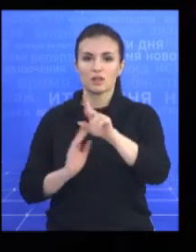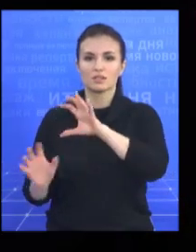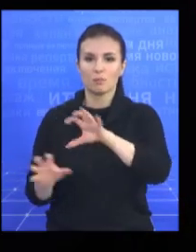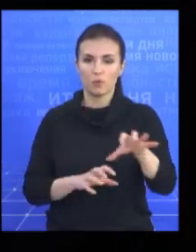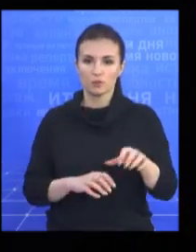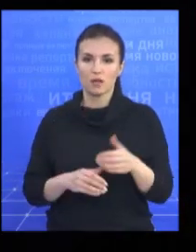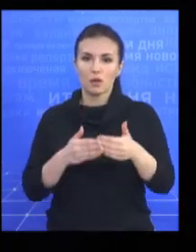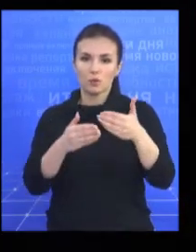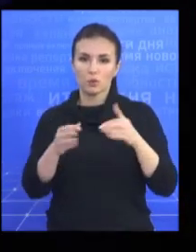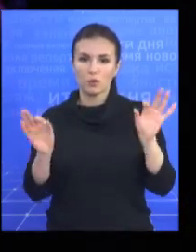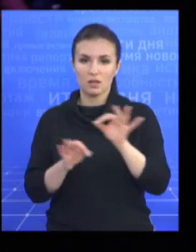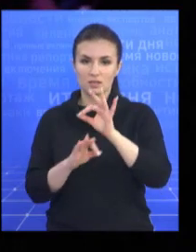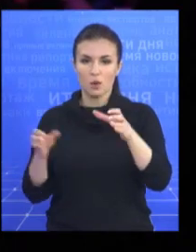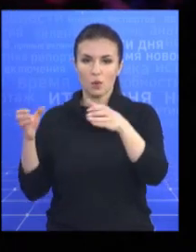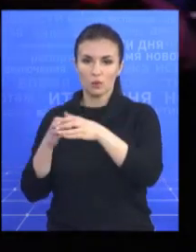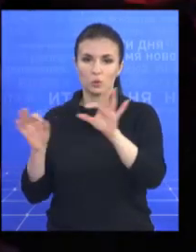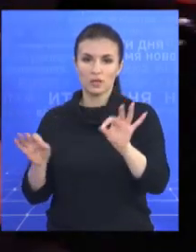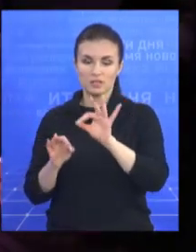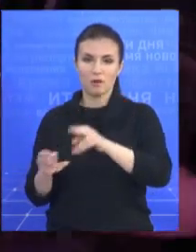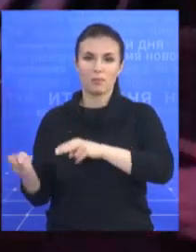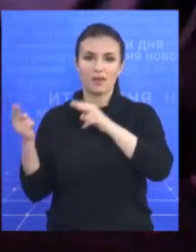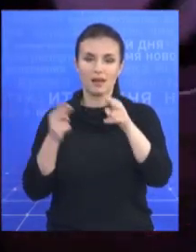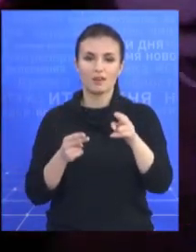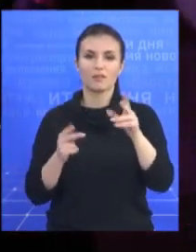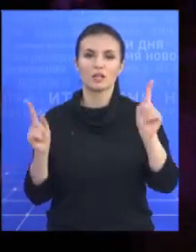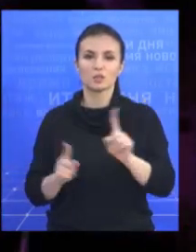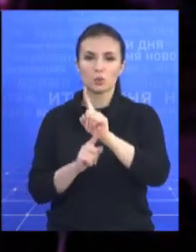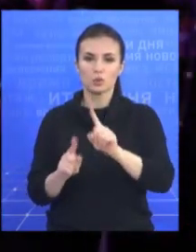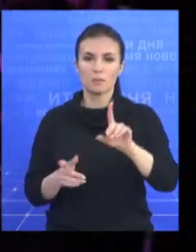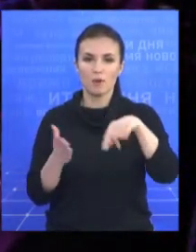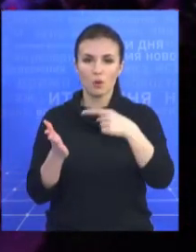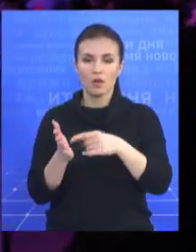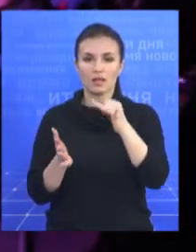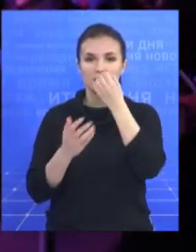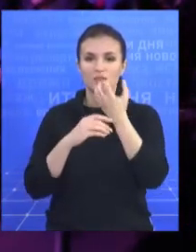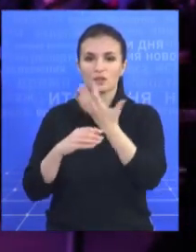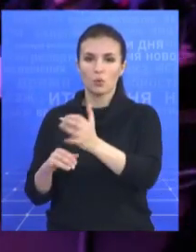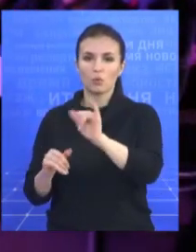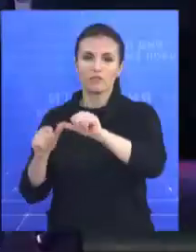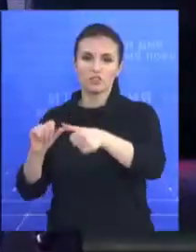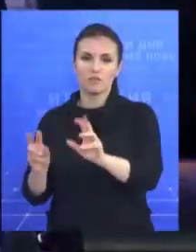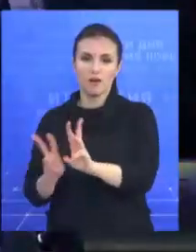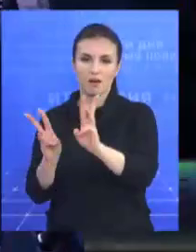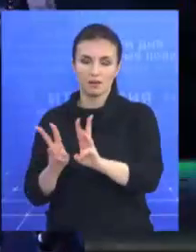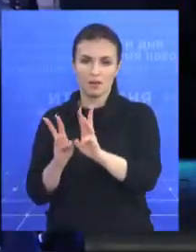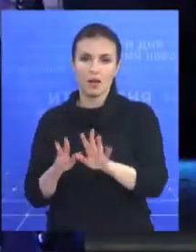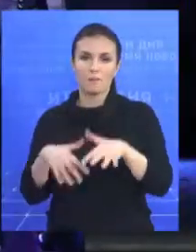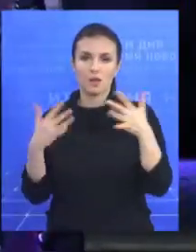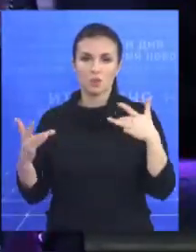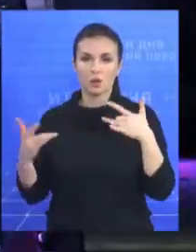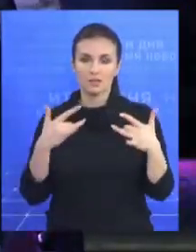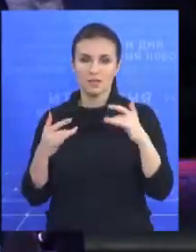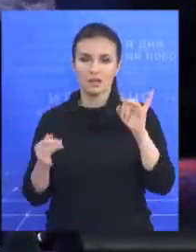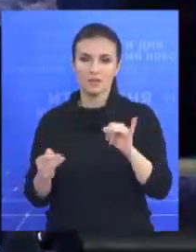заботиться. До концерта хор Турецкого и группа «Сопрано» проехали с экскурсией по городу и возложили цветы у Вечного огня. Устроить